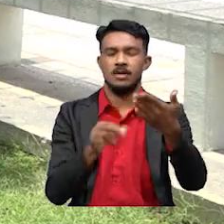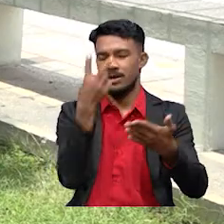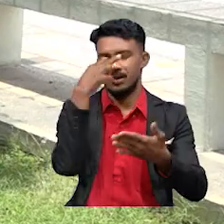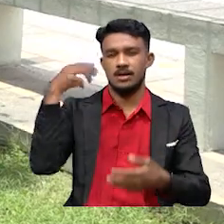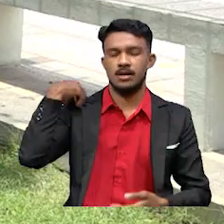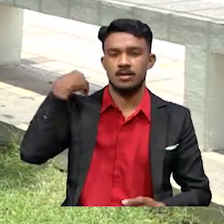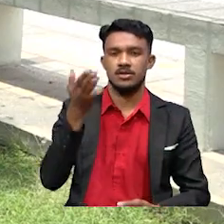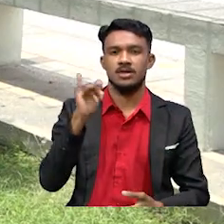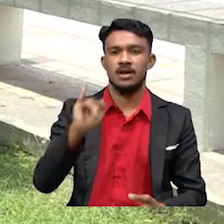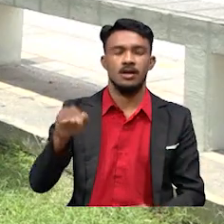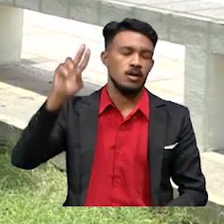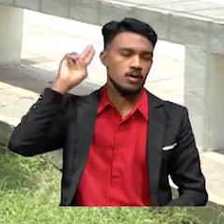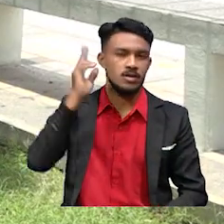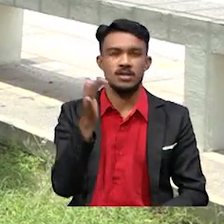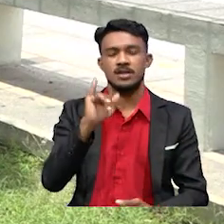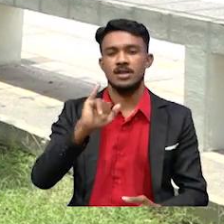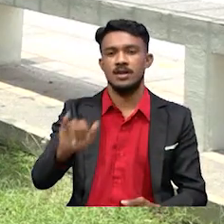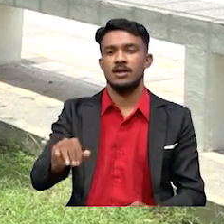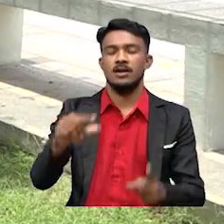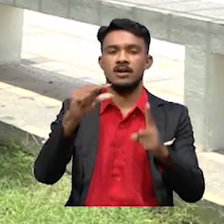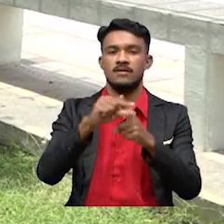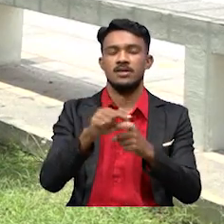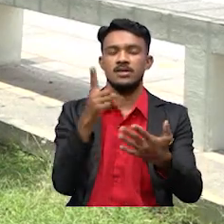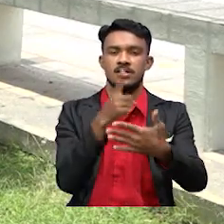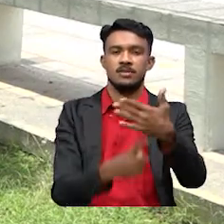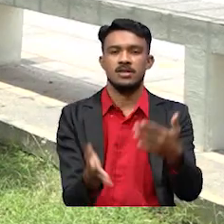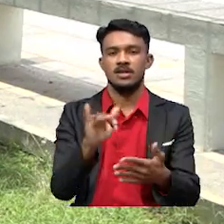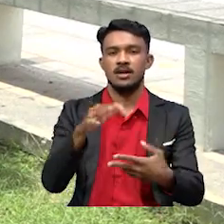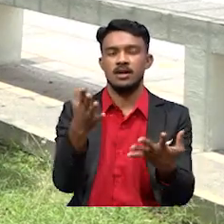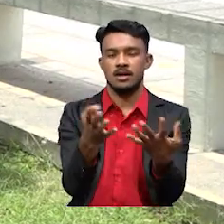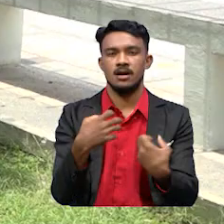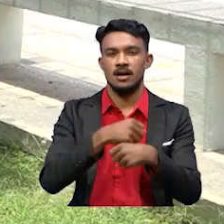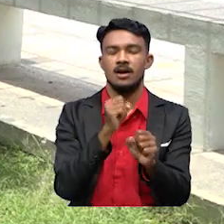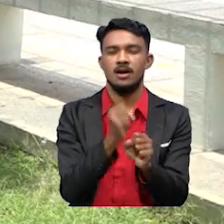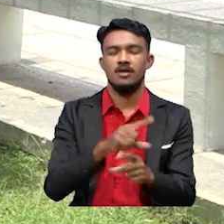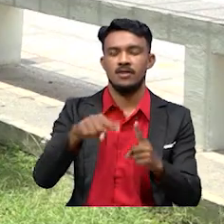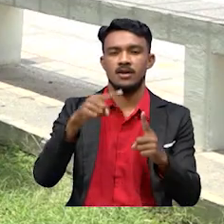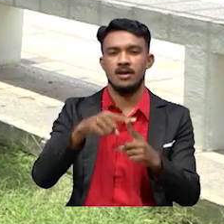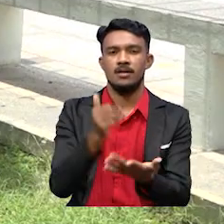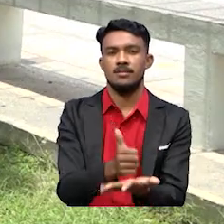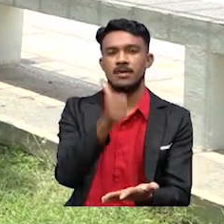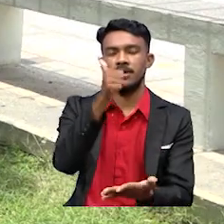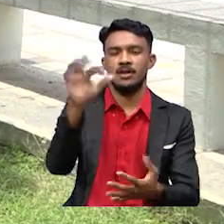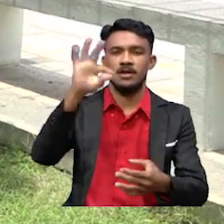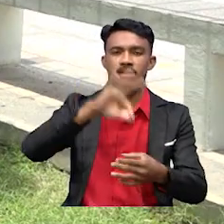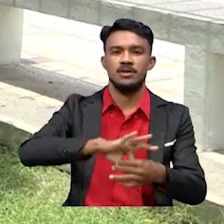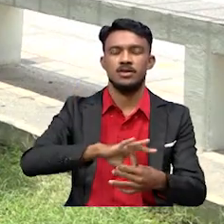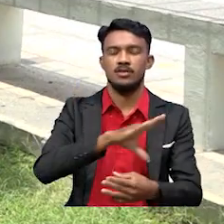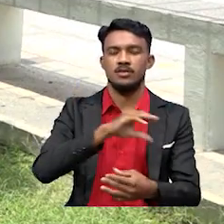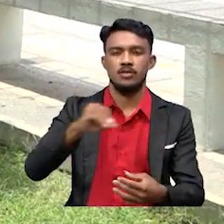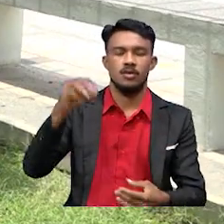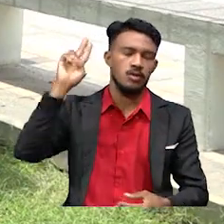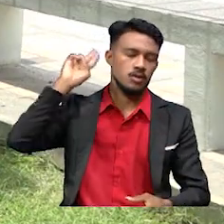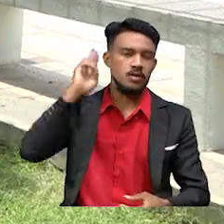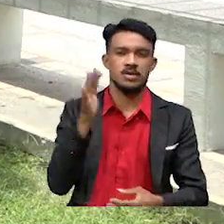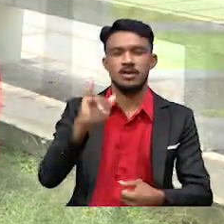sira nyaliang kolia kona basa ida mak sira karak halo, bang hira menang hia lisaung, no rona militante sira klala suporta